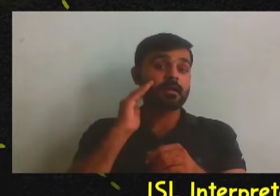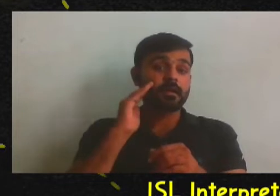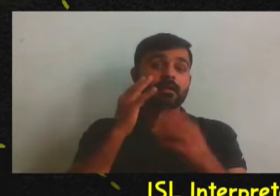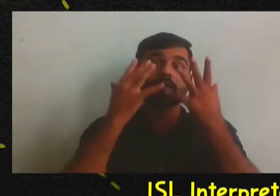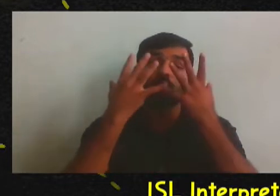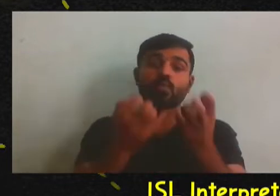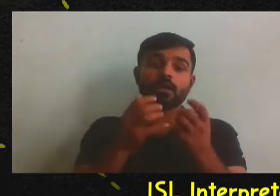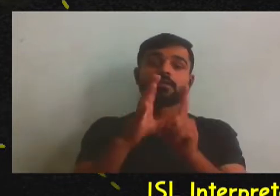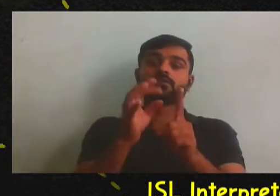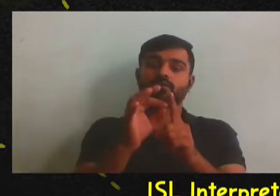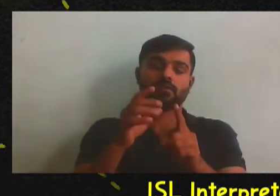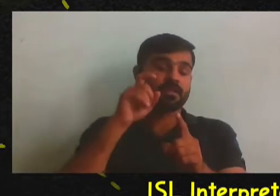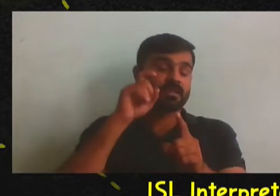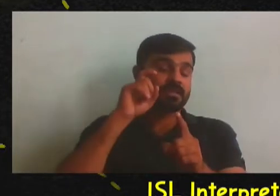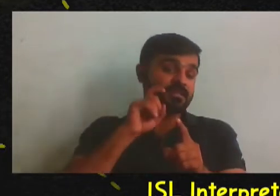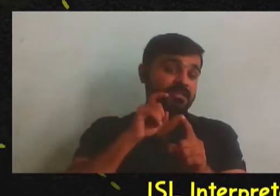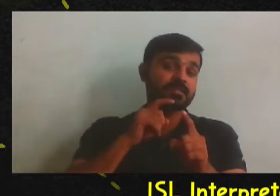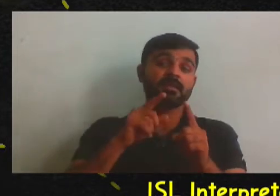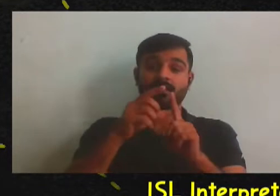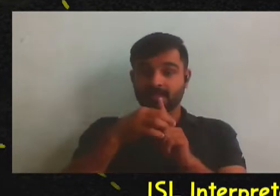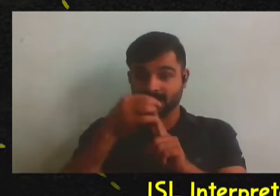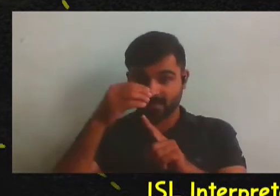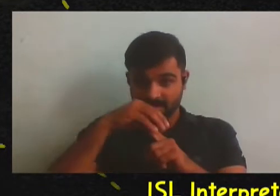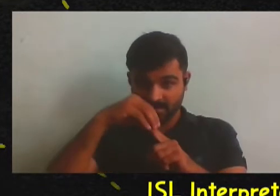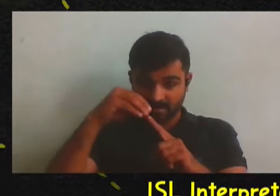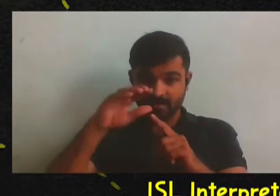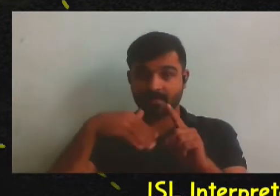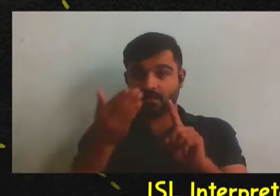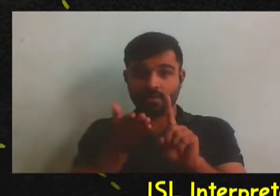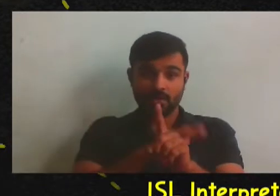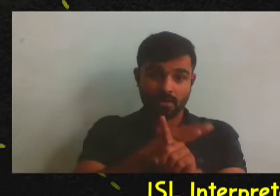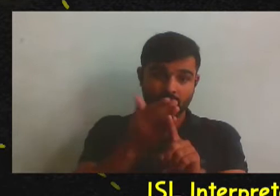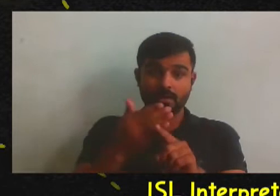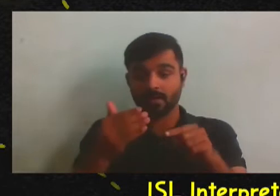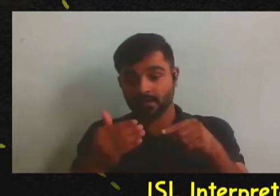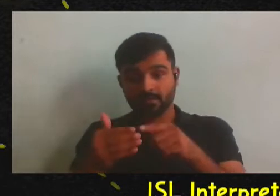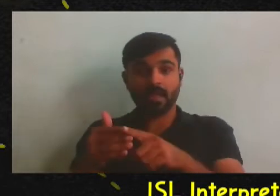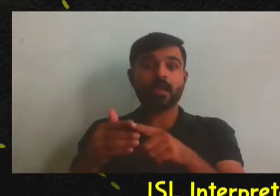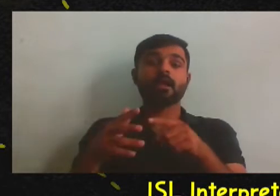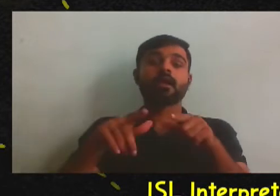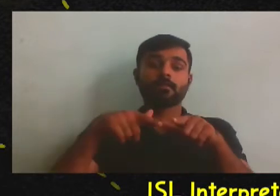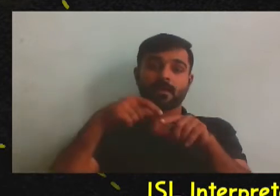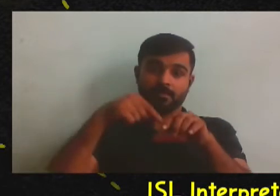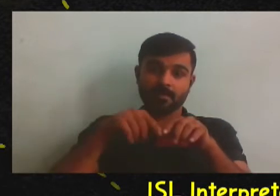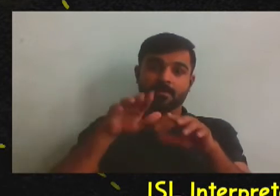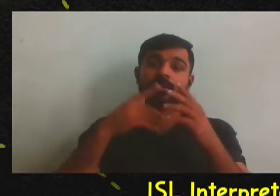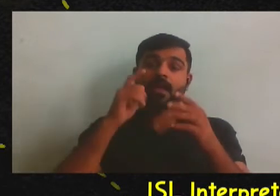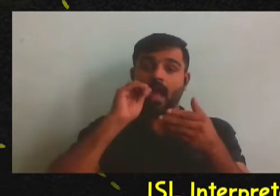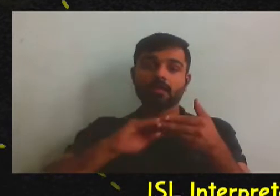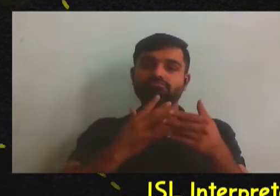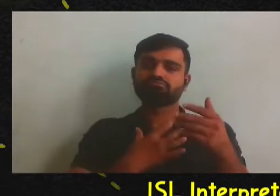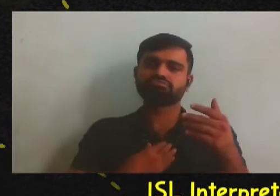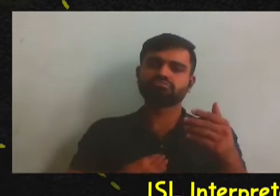है? सेक्स करते लिंग आगे या पीछे डालना चाहिए? पति हमेशा क्यों नाराज रहते